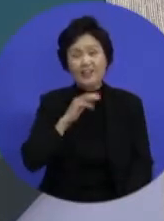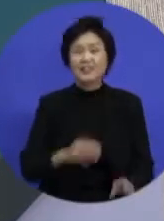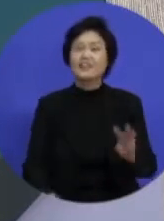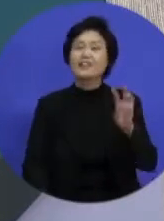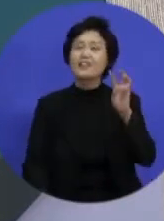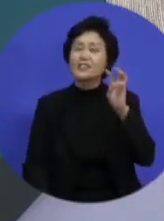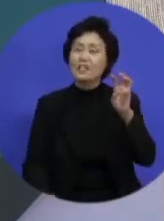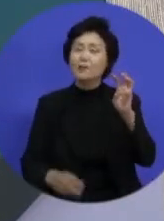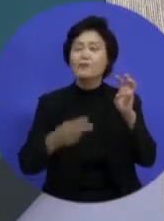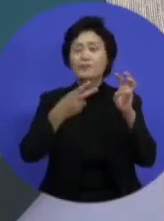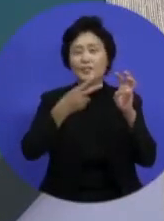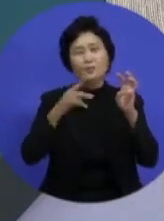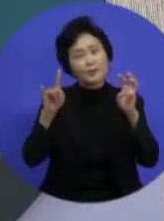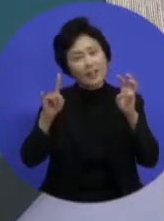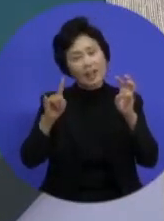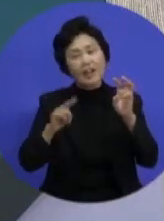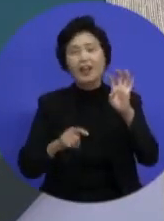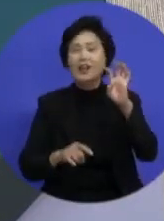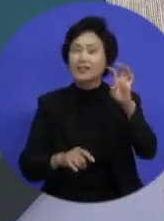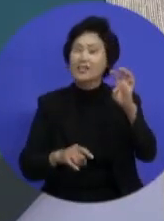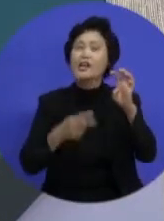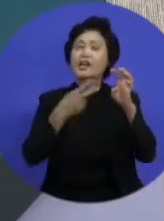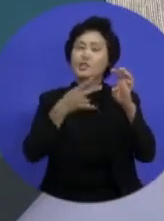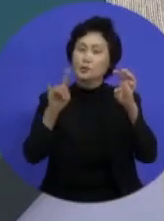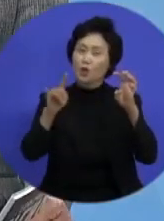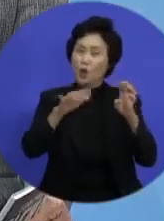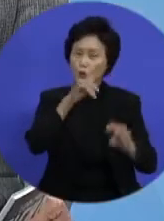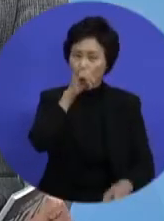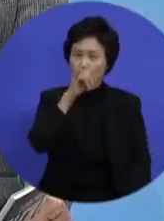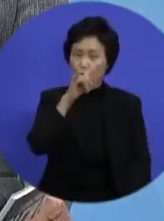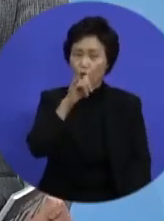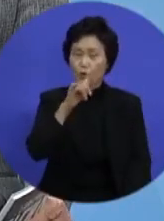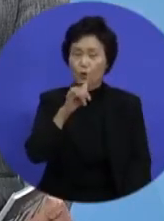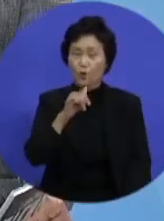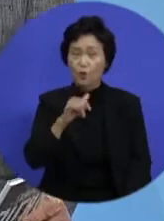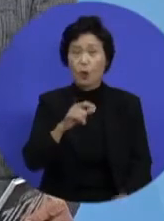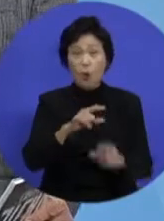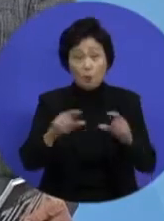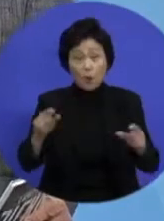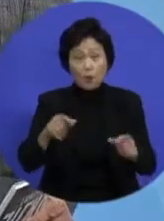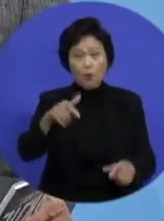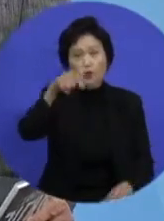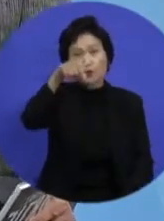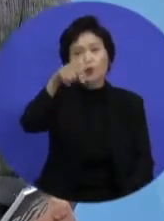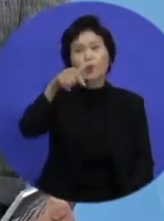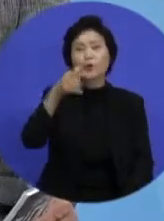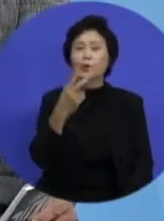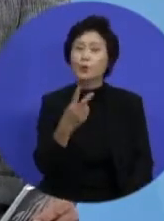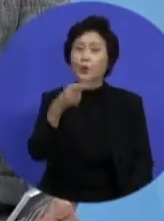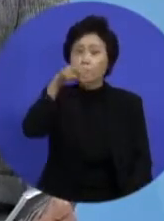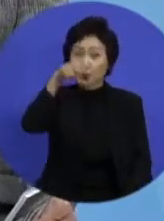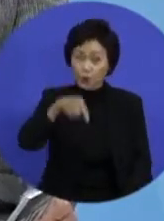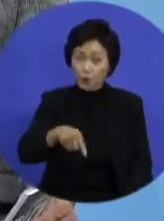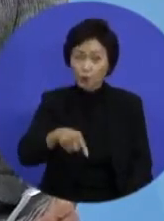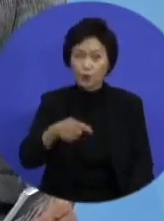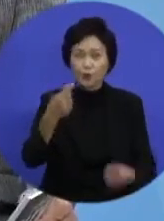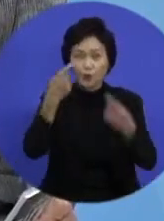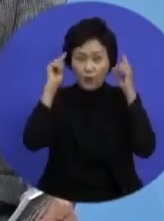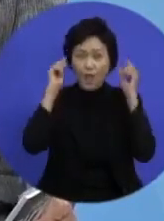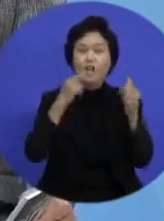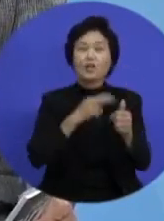저희는 학교가 연구중심 학교니까 열려 있습니다. 그리고 아, 네. 또 교수님들이 지도하시니까 그 분야에 갑시다. 대해서 다시 우리도